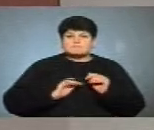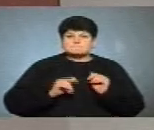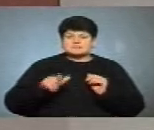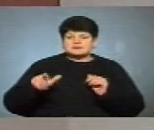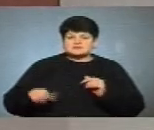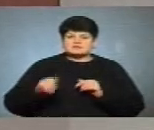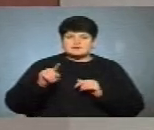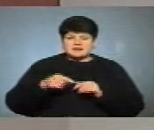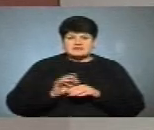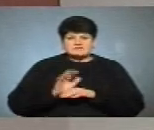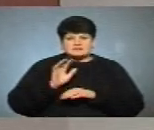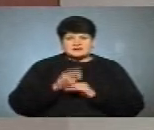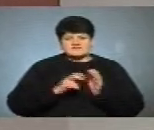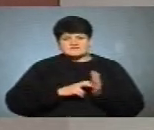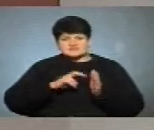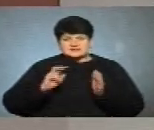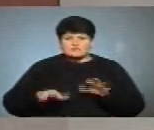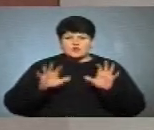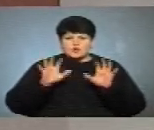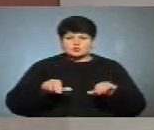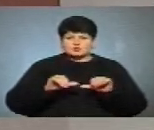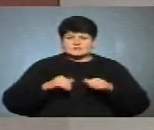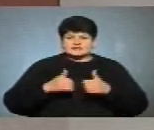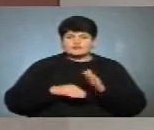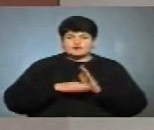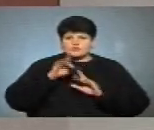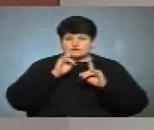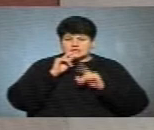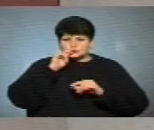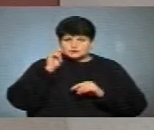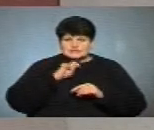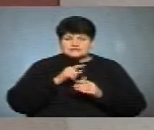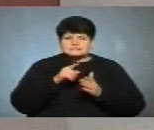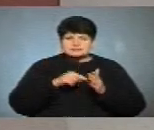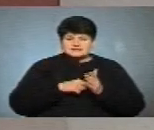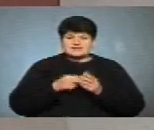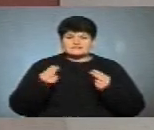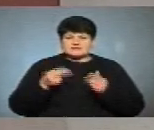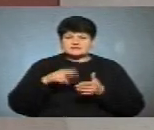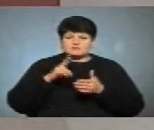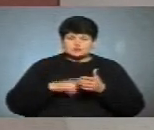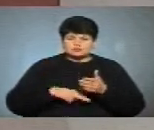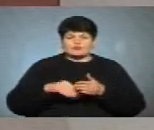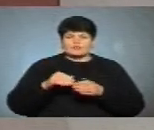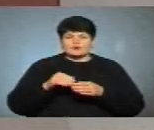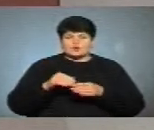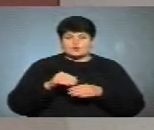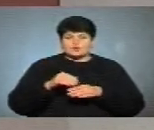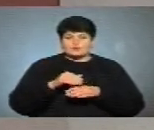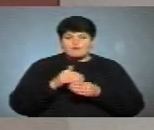вимагали відправити у відставку голову Комітету Верховної Ради України з питань фінансів, податкової та митної політики Данила